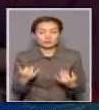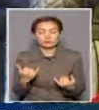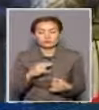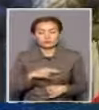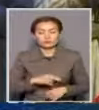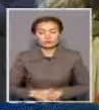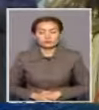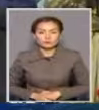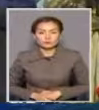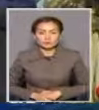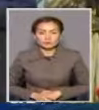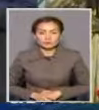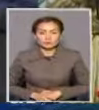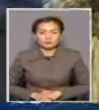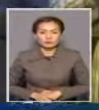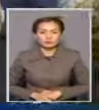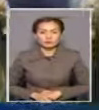труд.